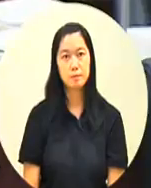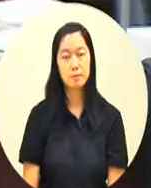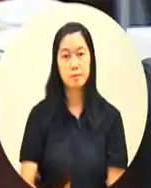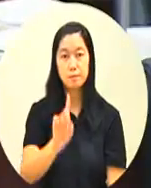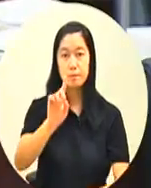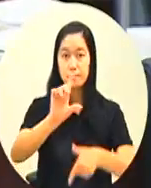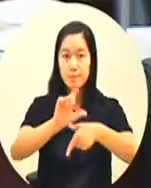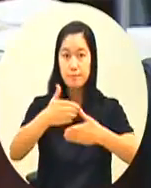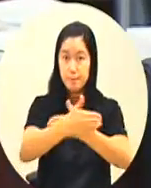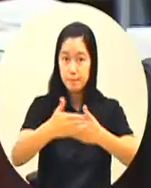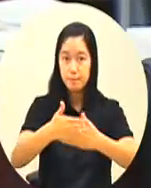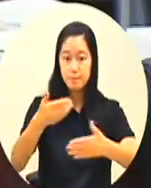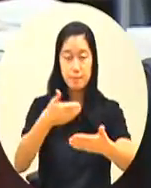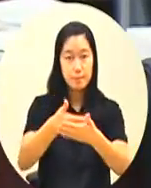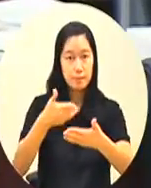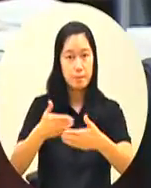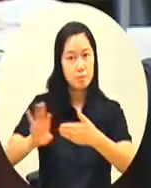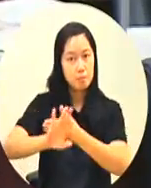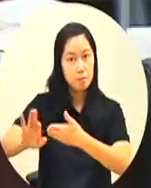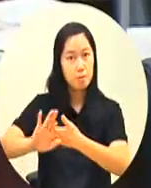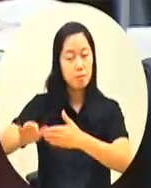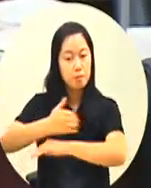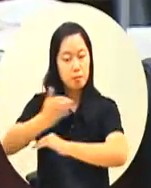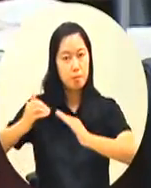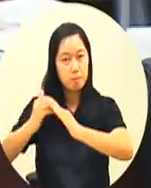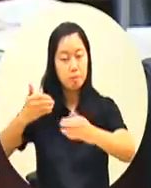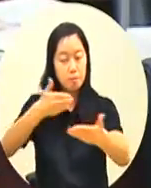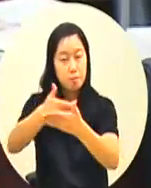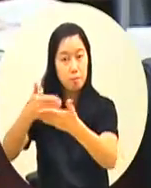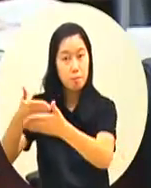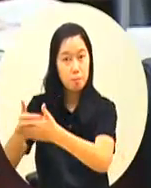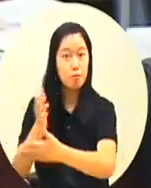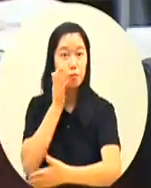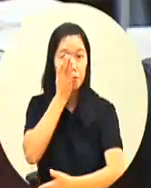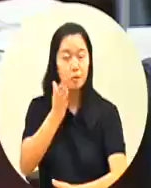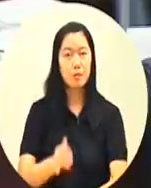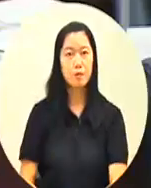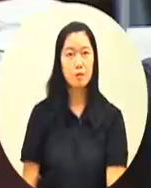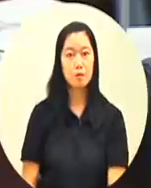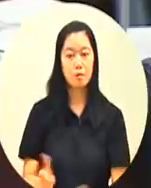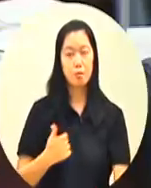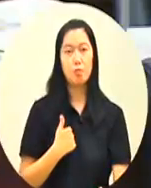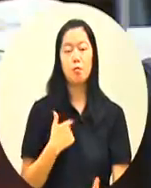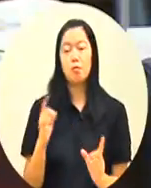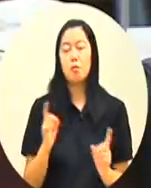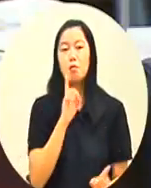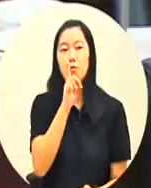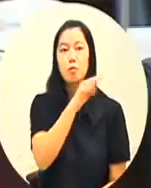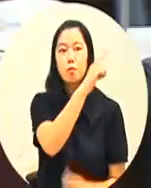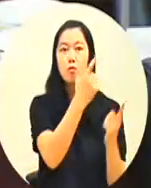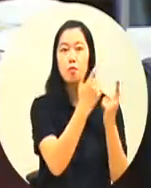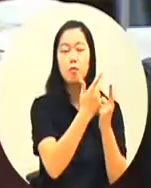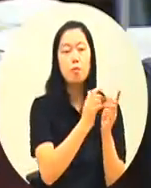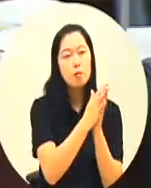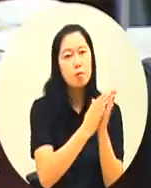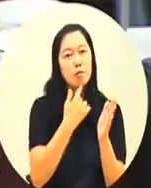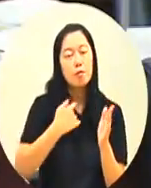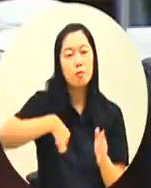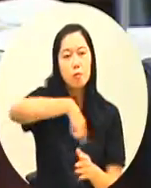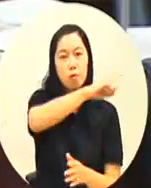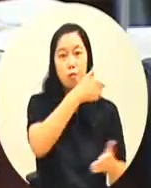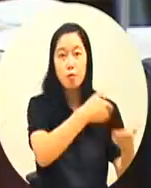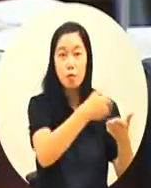通在其他县市可以去顺畅的使用，其实不是我们在这边简单讲啊，拜托台北市政府给我们去，他就给我们